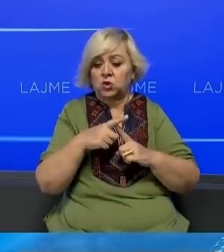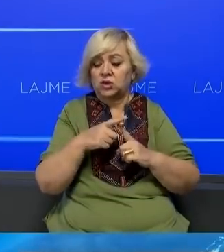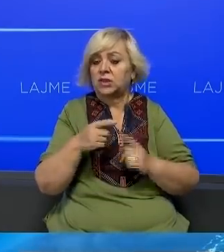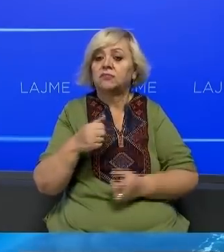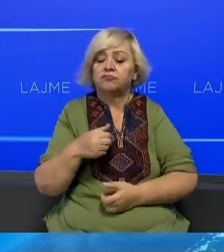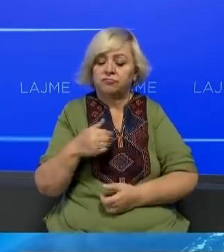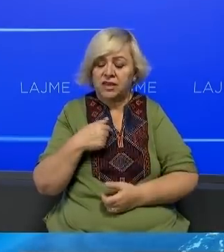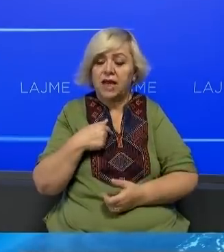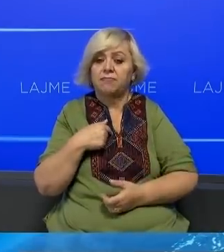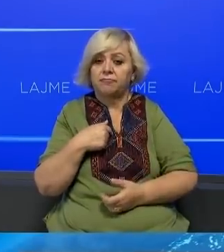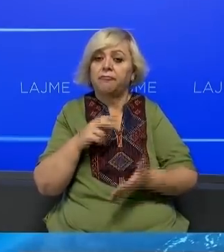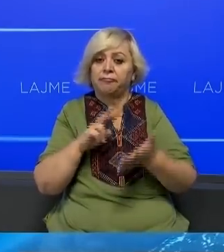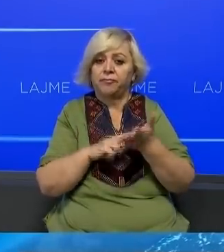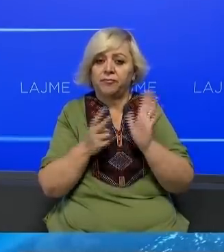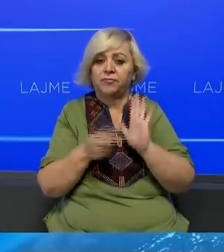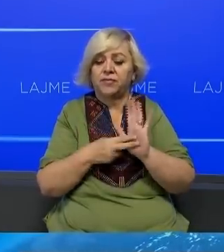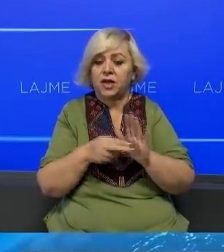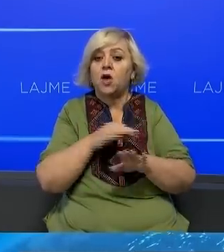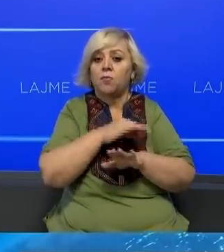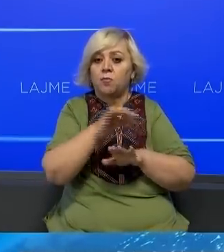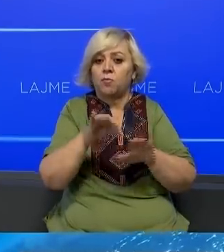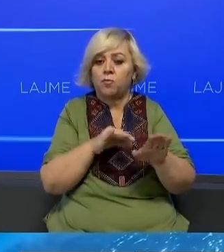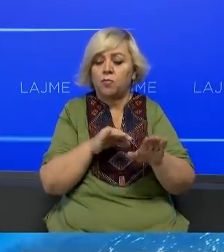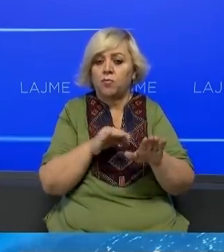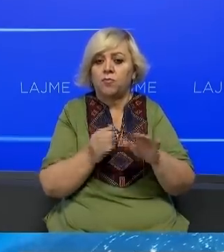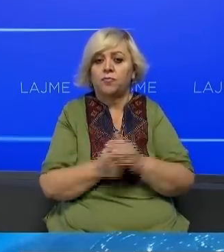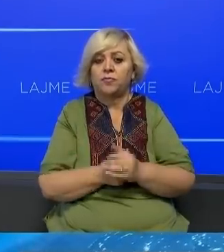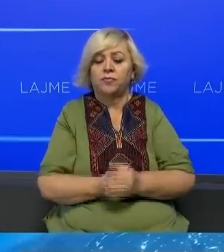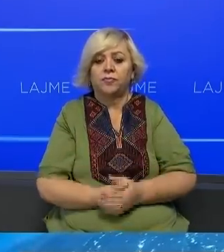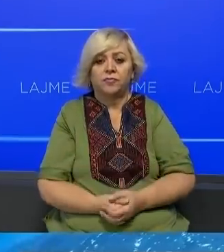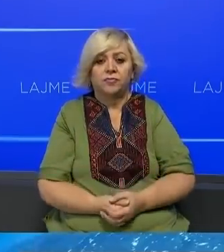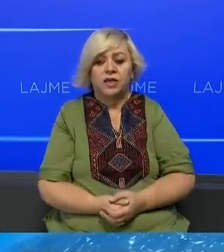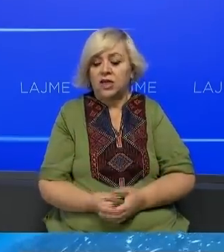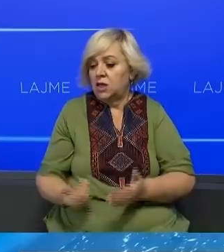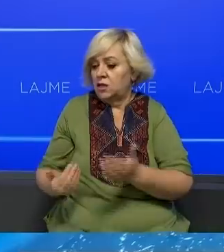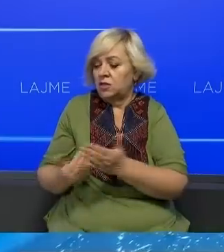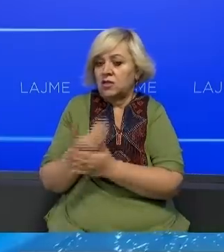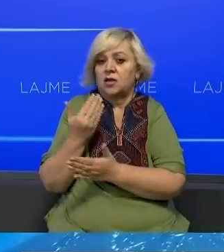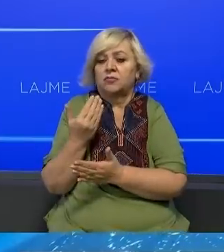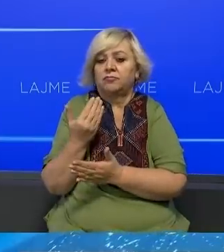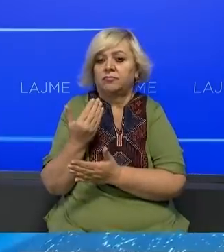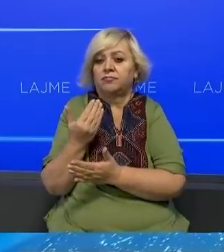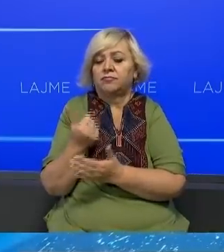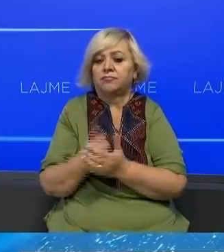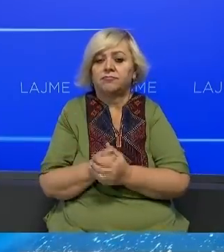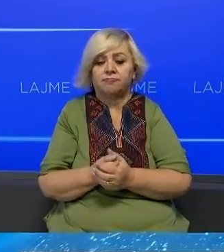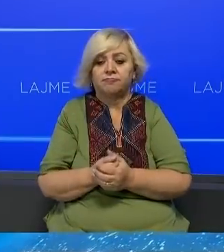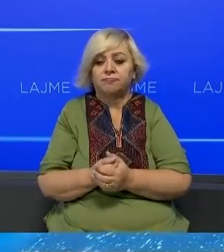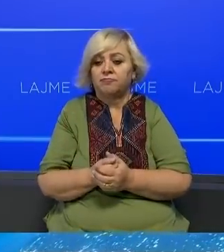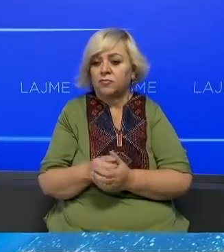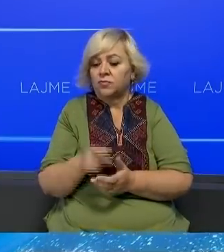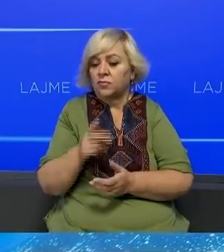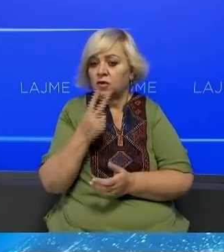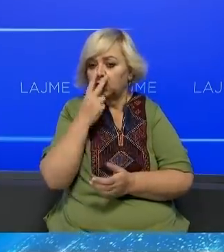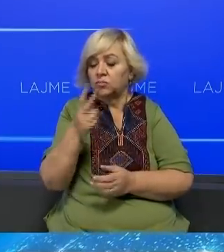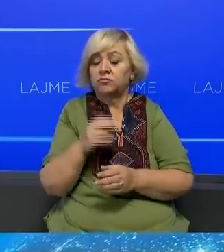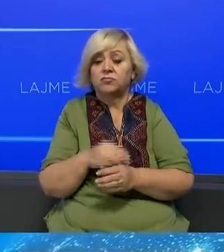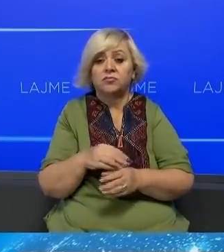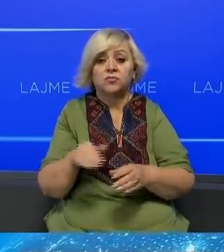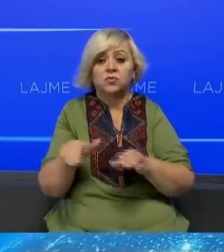kemi planifikuar që përmes projektit të ri, do të thotë që ka të bëjë me formalizimin e të punësuarve, të